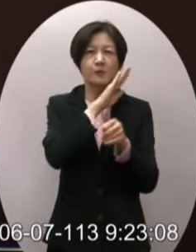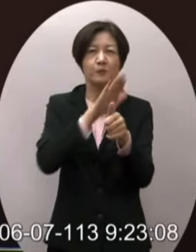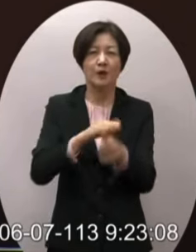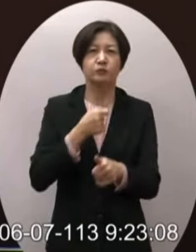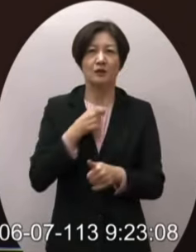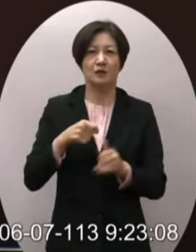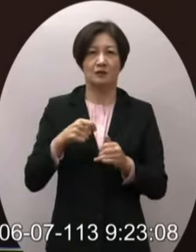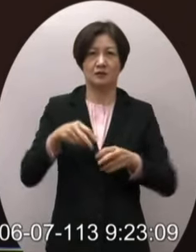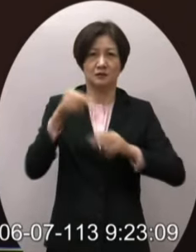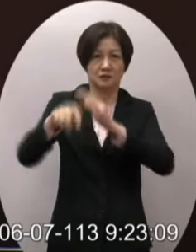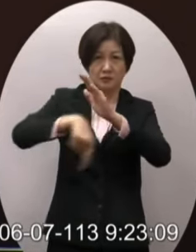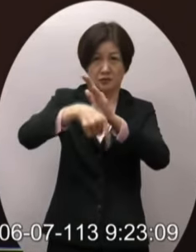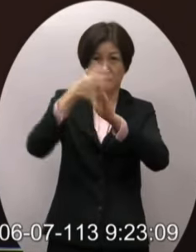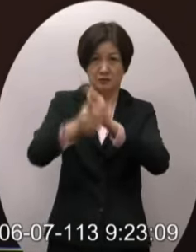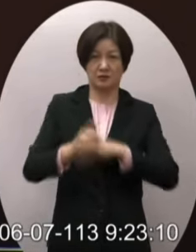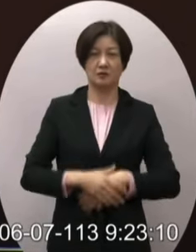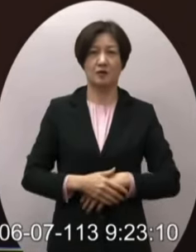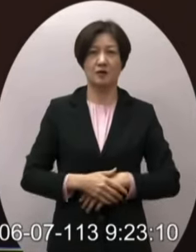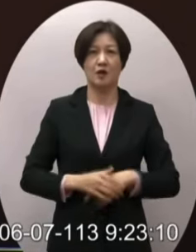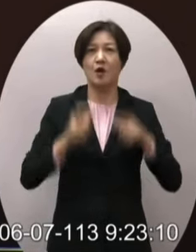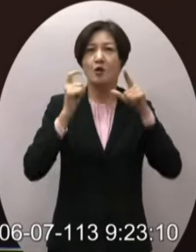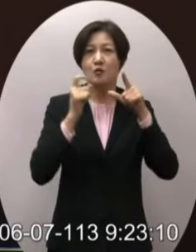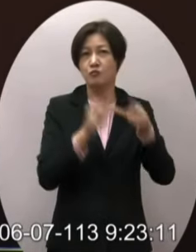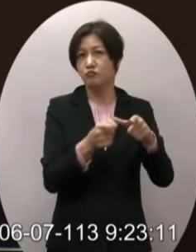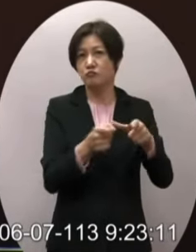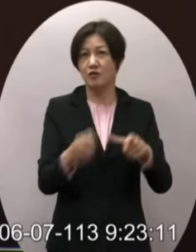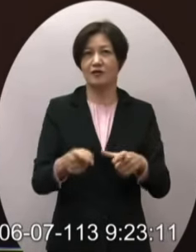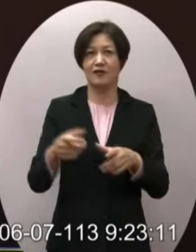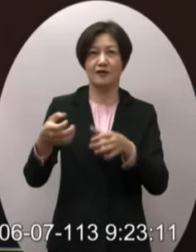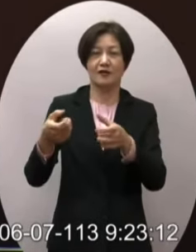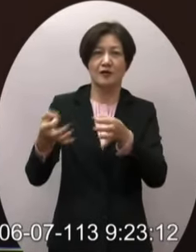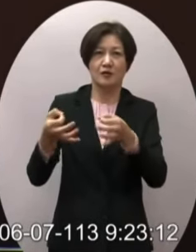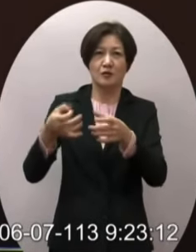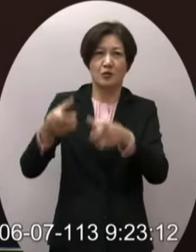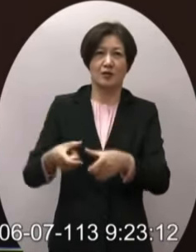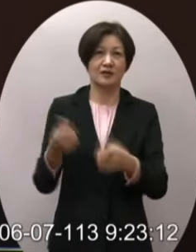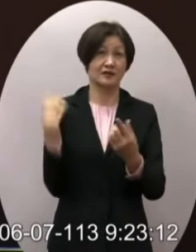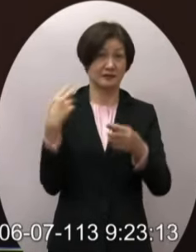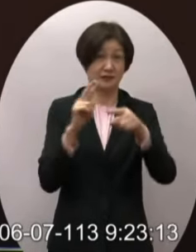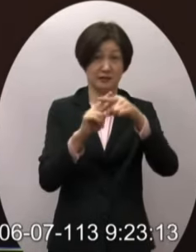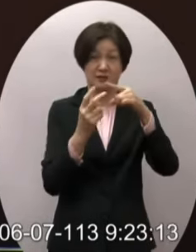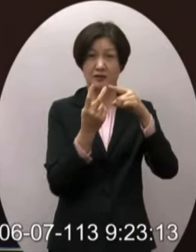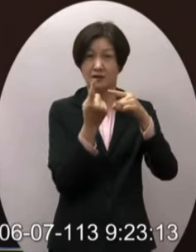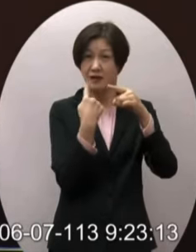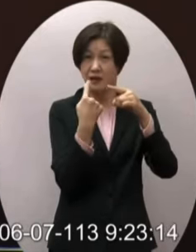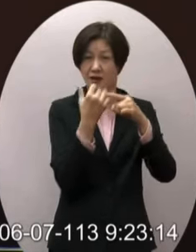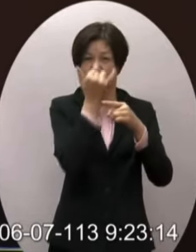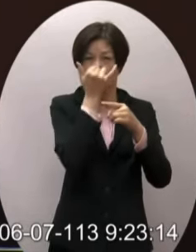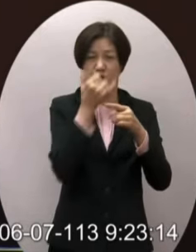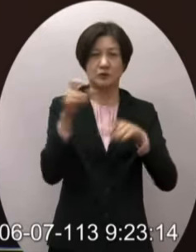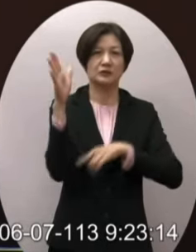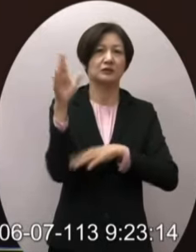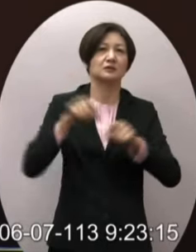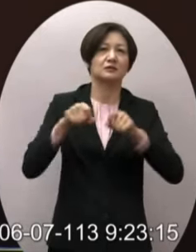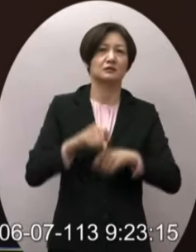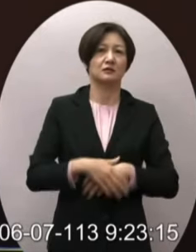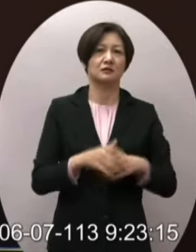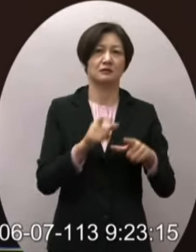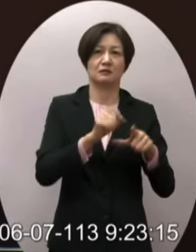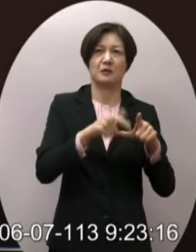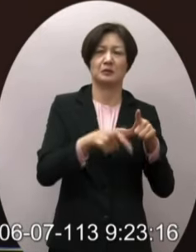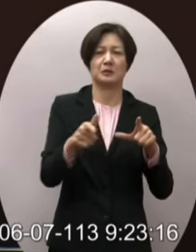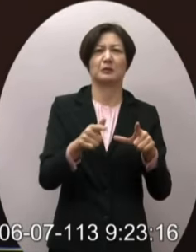院长在院会公然拉业者背书支持莱猪政策，被业者打脸。我们也看到行政院发言